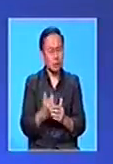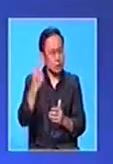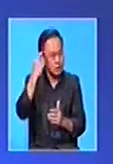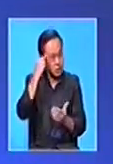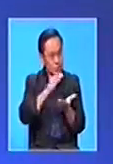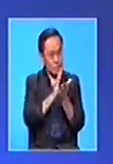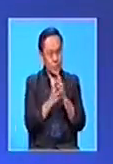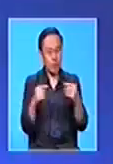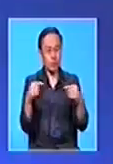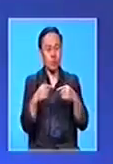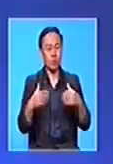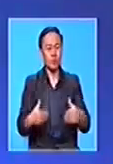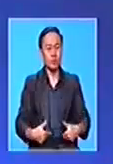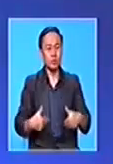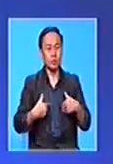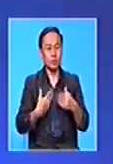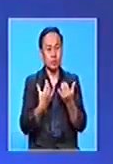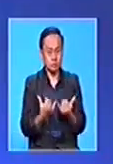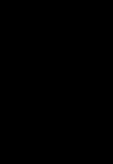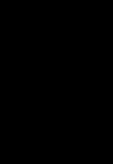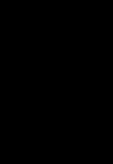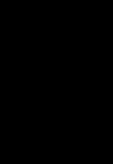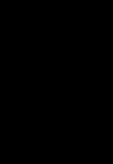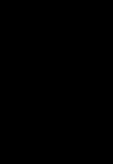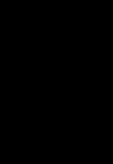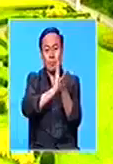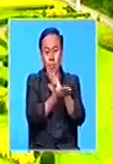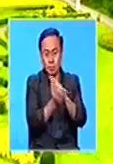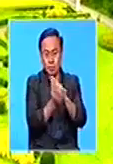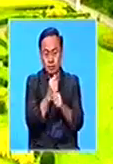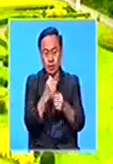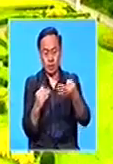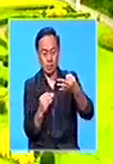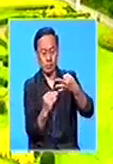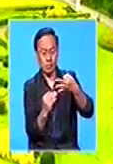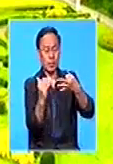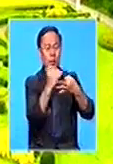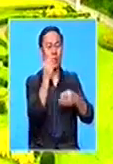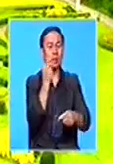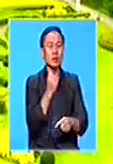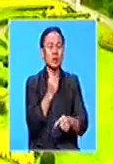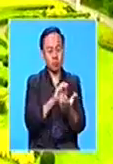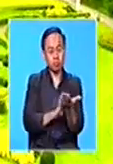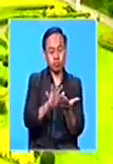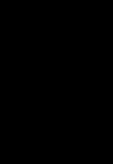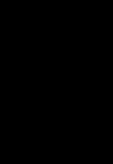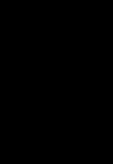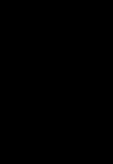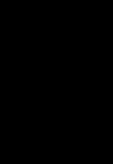ใช้ให้สอดคล้องทางการในปัจจุบันนะครับเช่นมันก็จะมีทั้งต้นน้ำกลางน้ำปลายน้ำในทุกพื้น